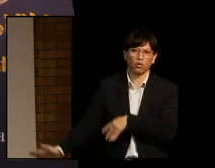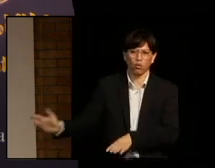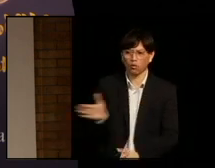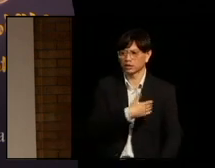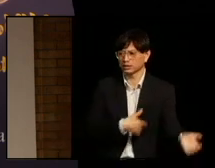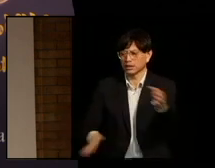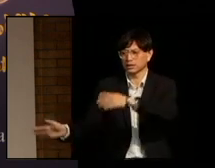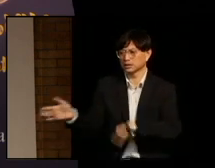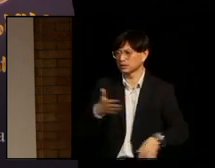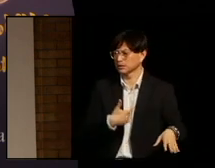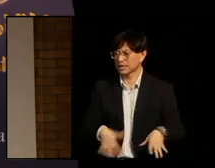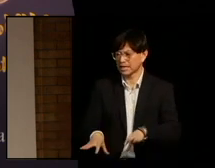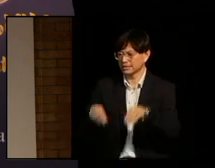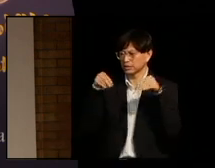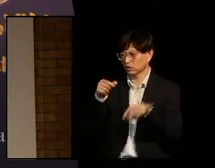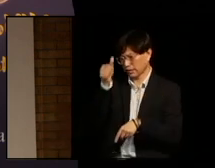dalla